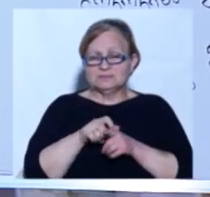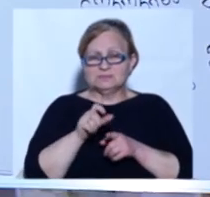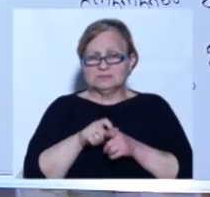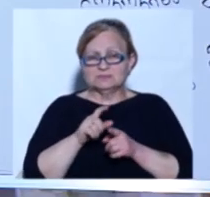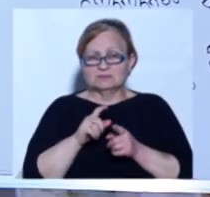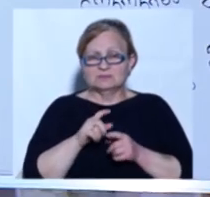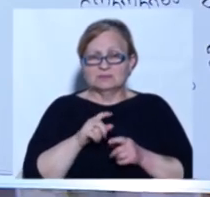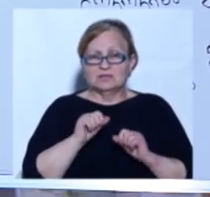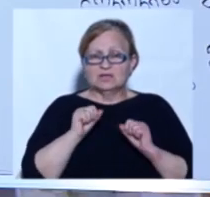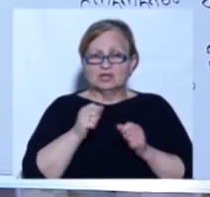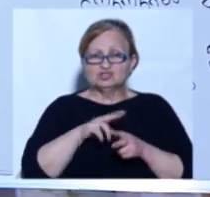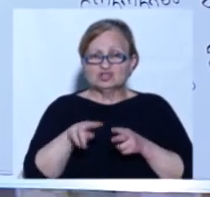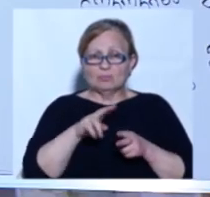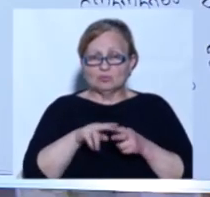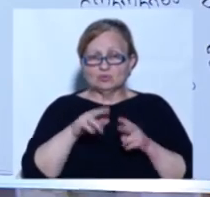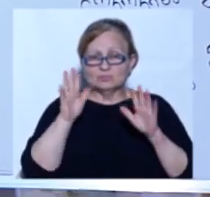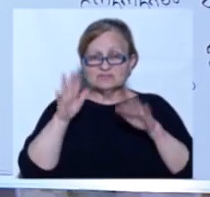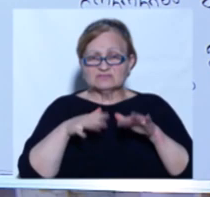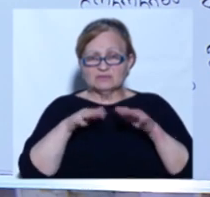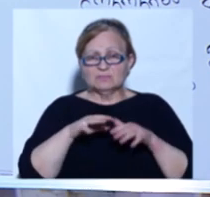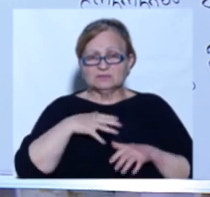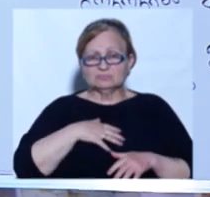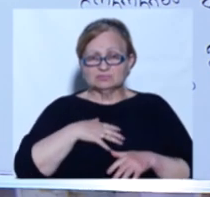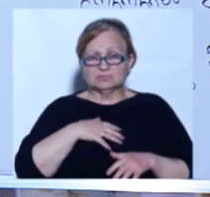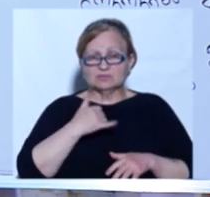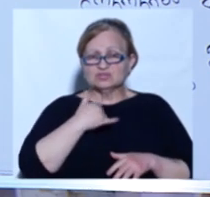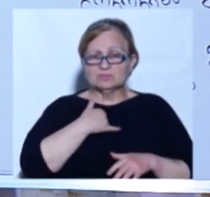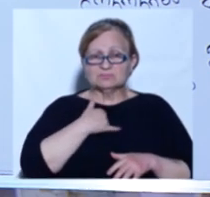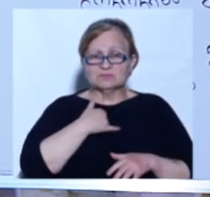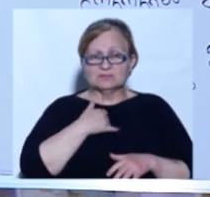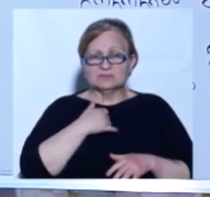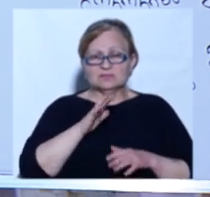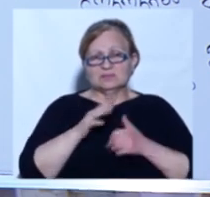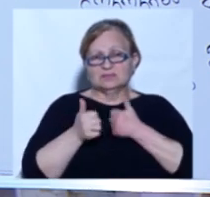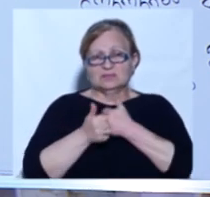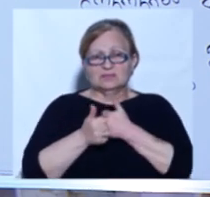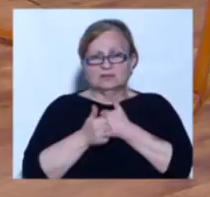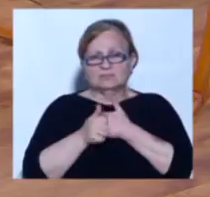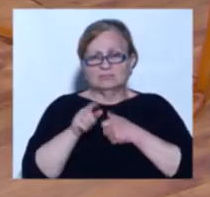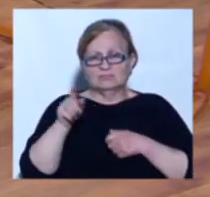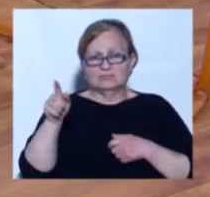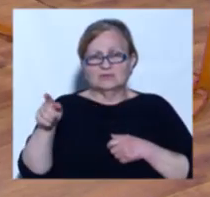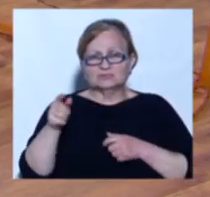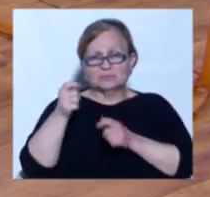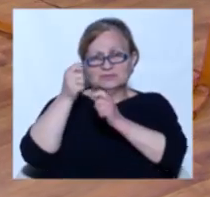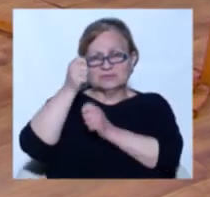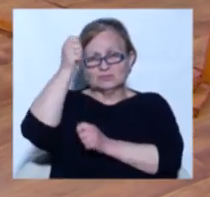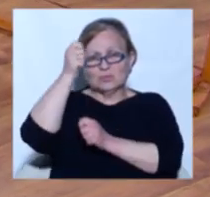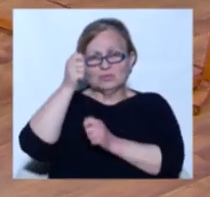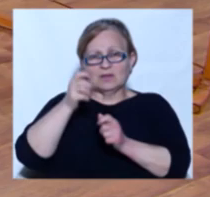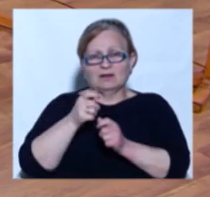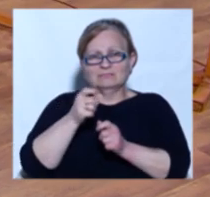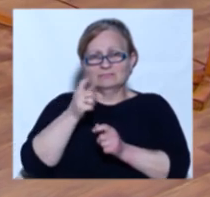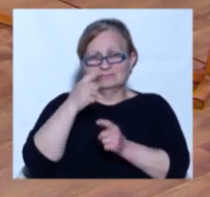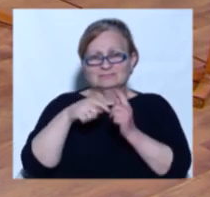ნათარგმნიც. შემოდგომის წვიმა და მწუხრი. ჩემთან კი არა, მეზობლისას დაკეცეს ქოლგა.